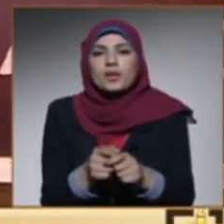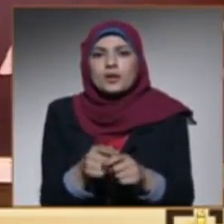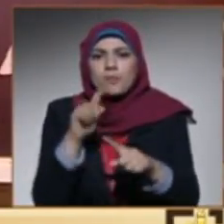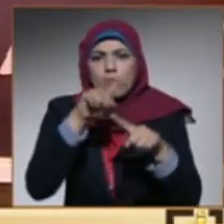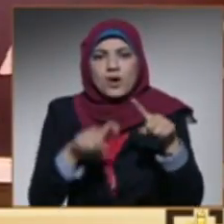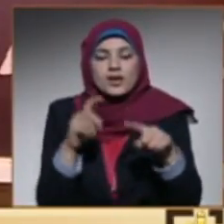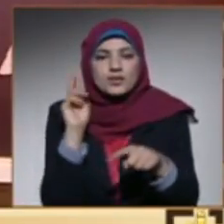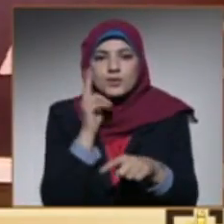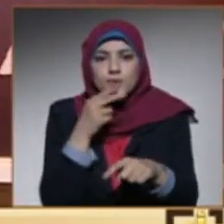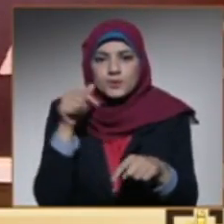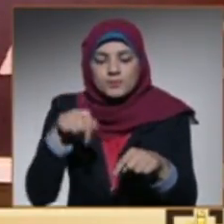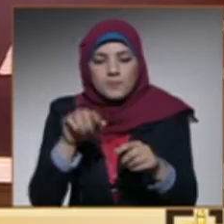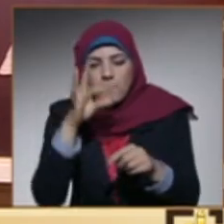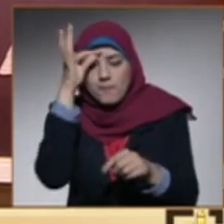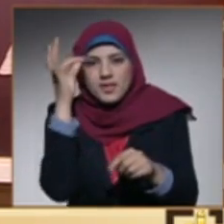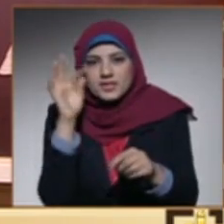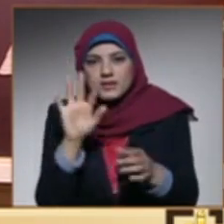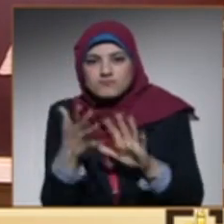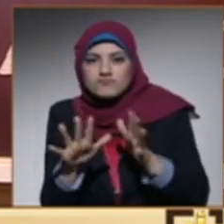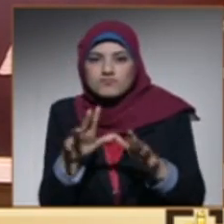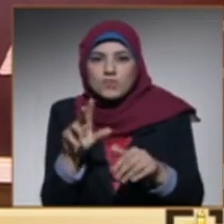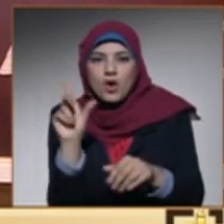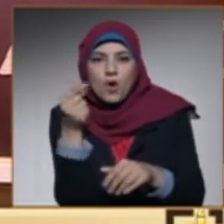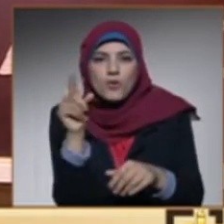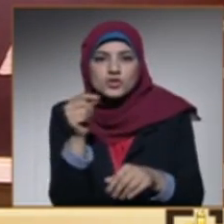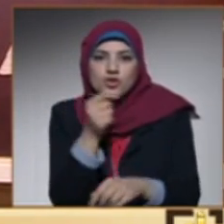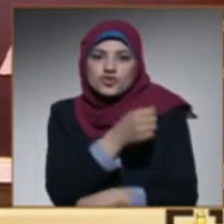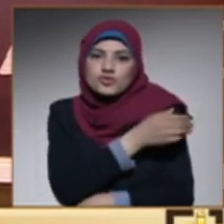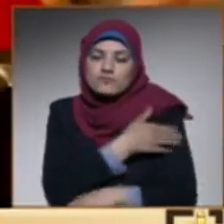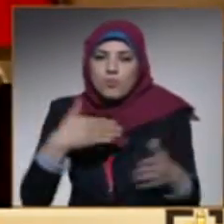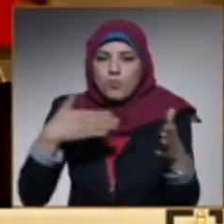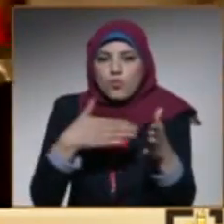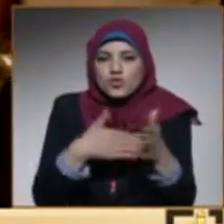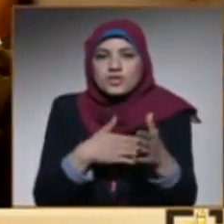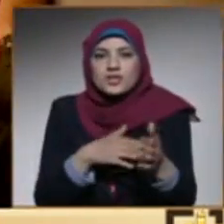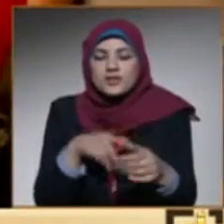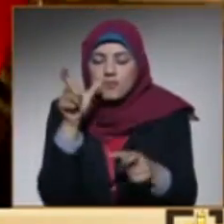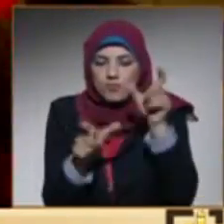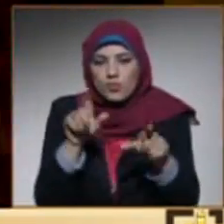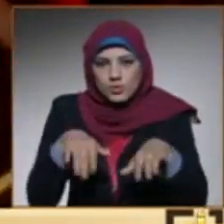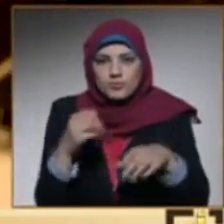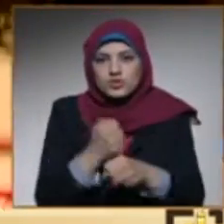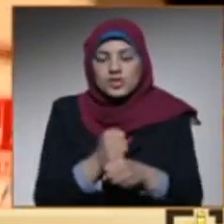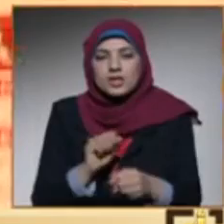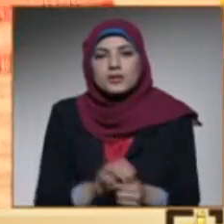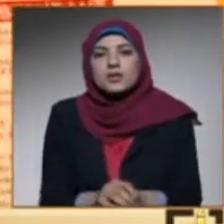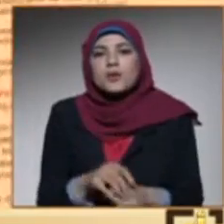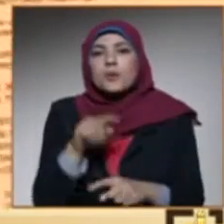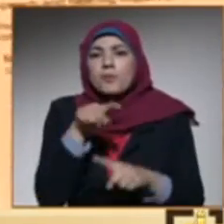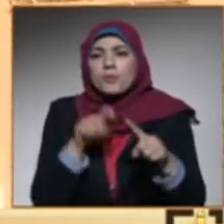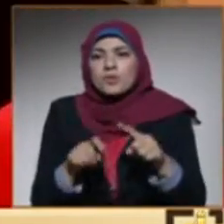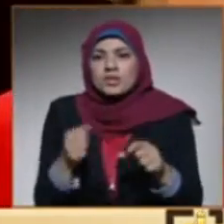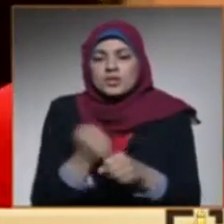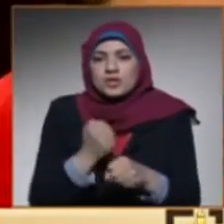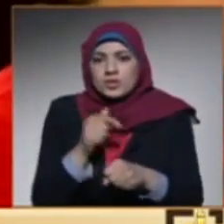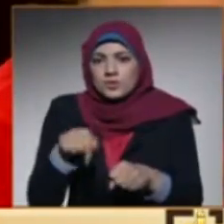الصم والبكم في المطعم مثلا حوالي 15 موظف أو 16 موظف في الفرع الواحد. يقدم العاملون في الفرع الخدمة بطريقتهم